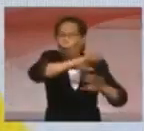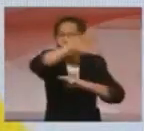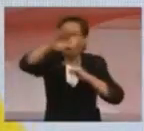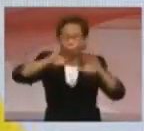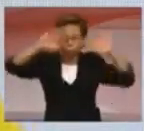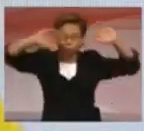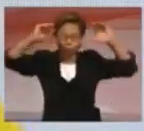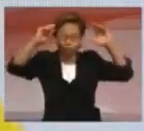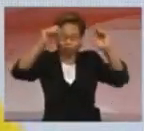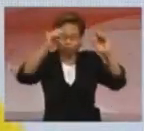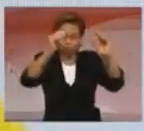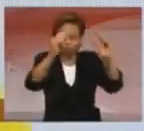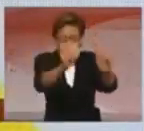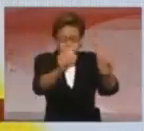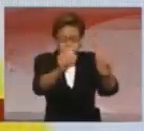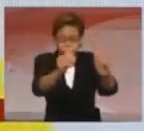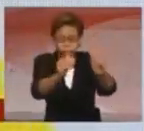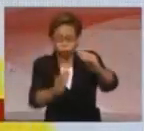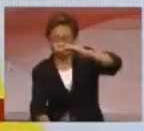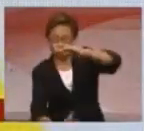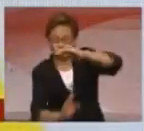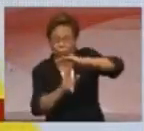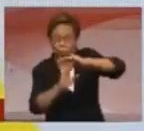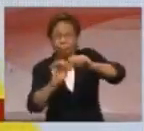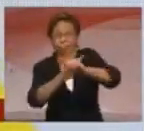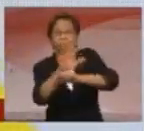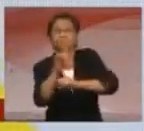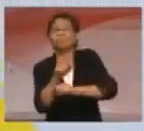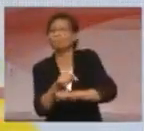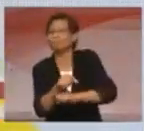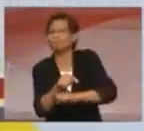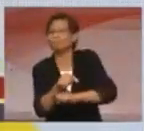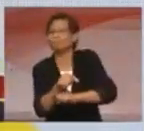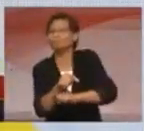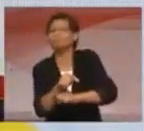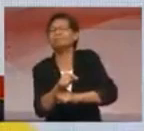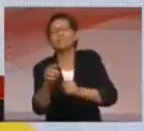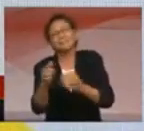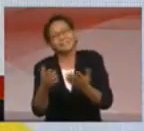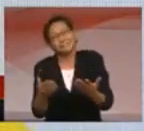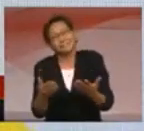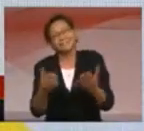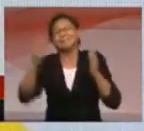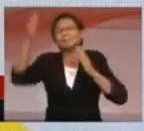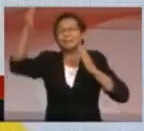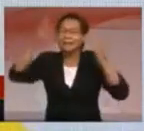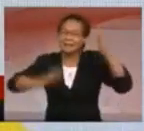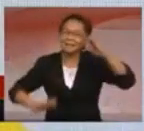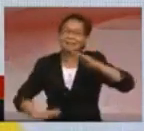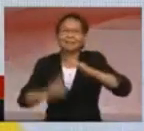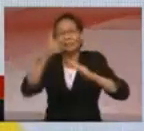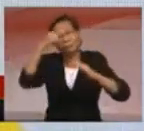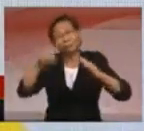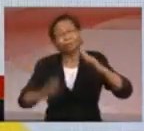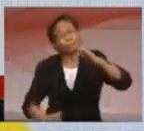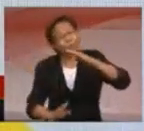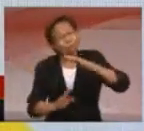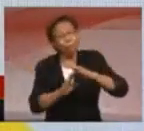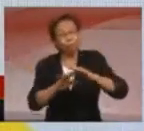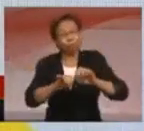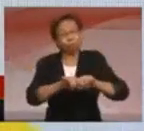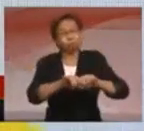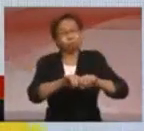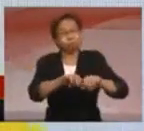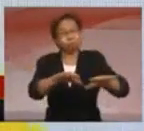untuk memerangi pandemik ini. Usaha Malaysia untuk menangani COVID-19 telah